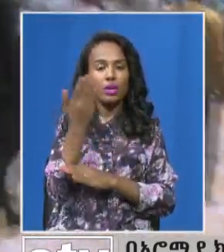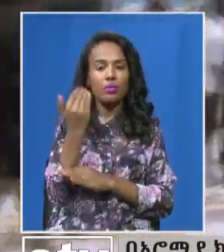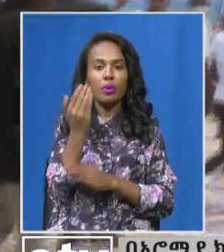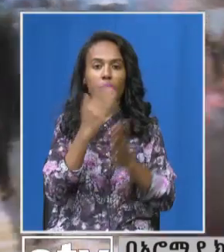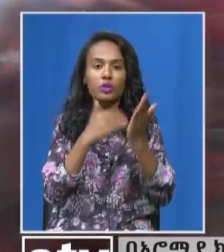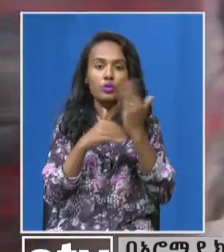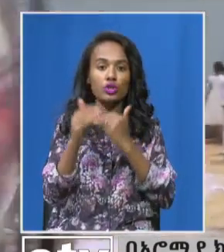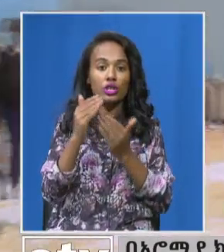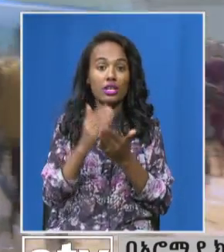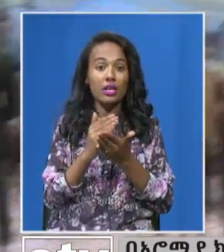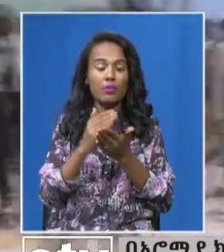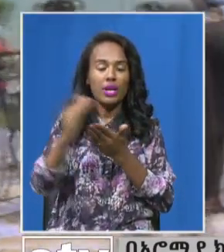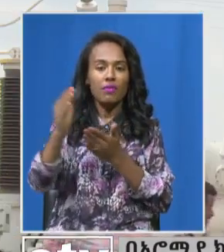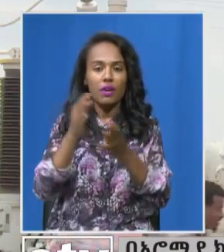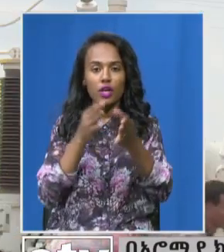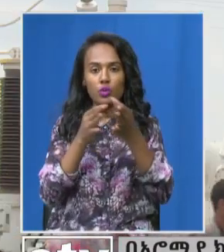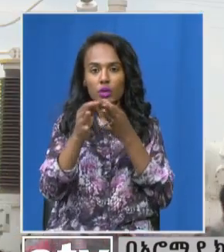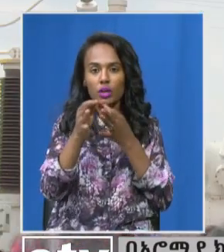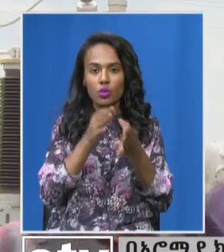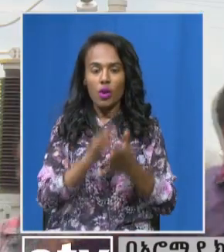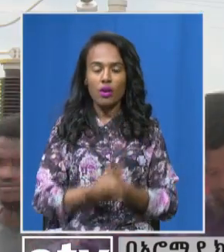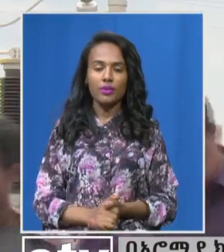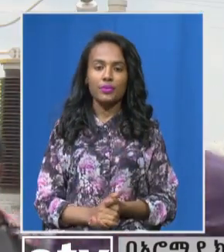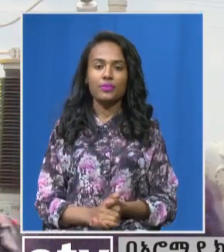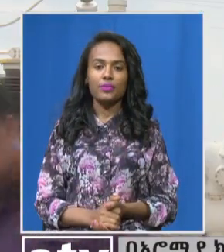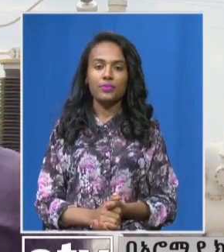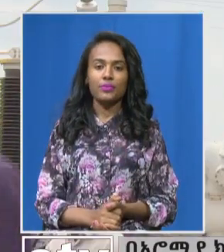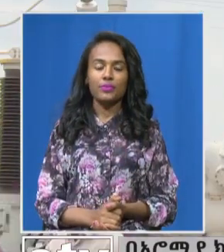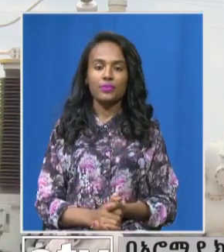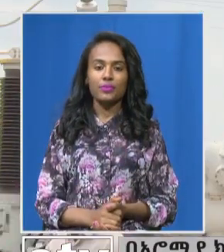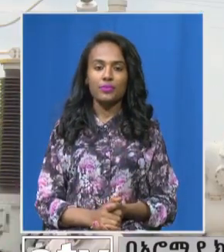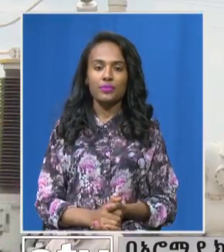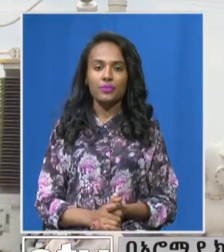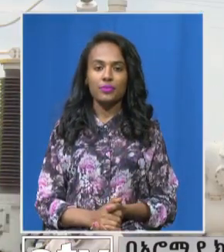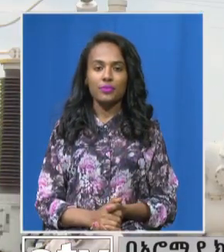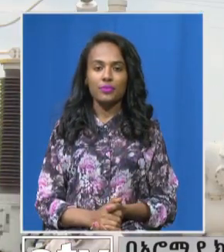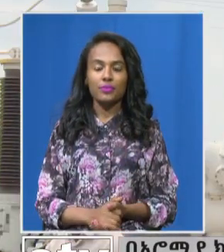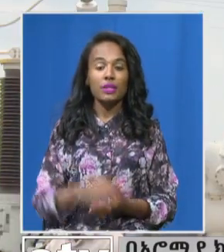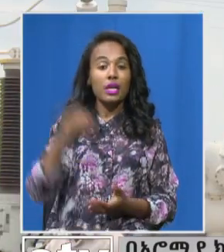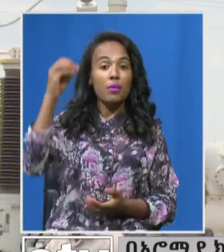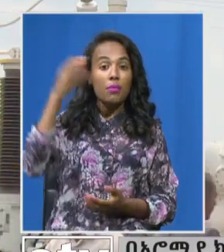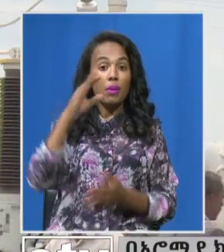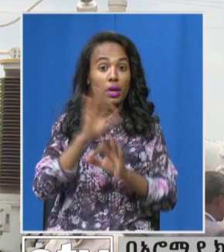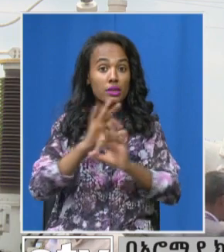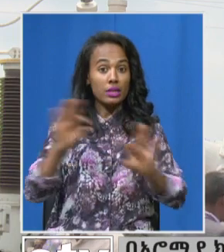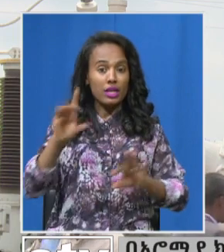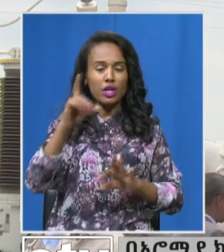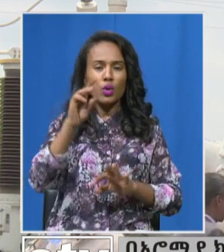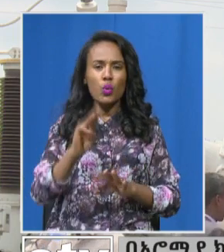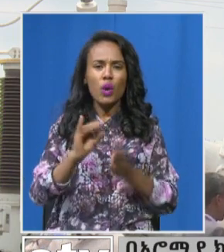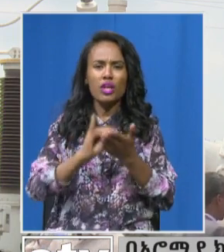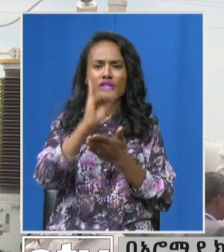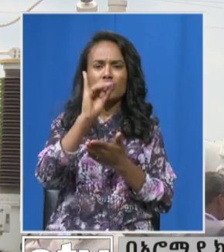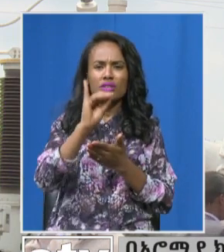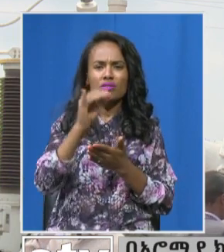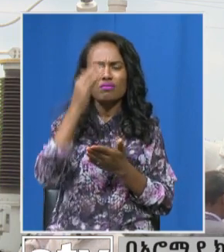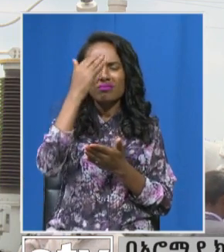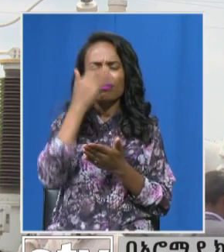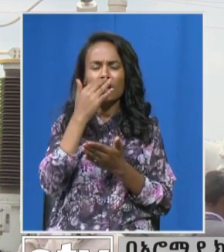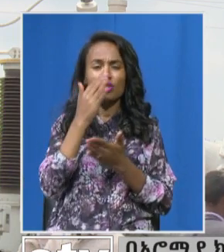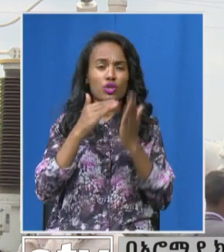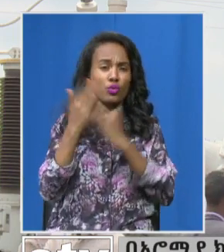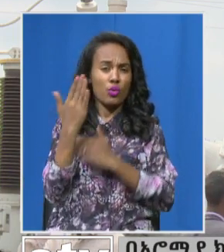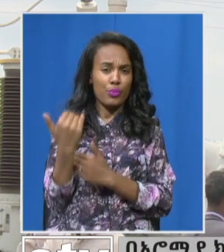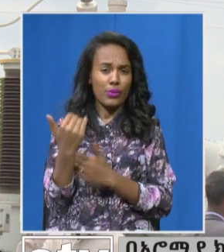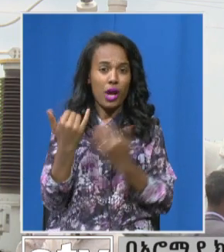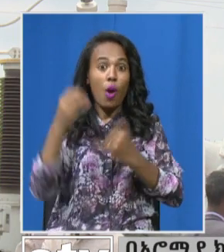የነበረባቸውን ችግር እንደሚቀርፍላቸው ገልጸዋል። አሪከ ኩራዚ የኑጃም ሳለቱሬ መብራት ስለሌለን የኩራዚ ጭስ በጣም አስቸግሮን ነበር። አሁን